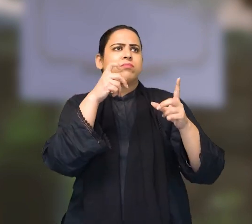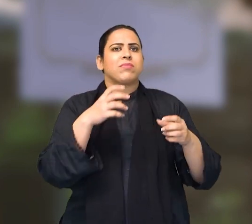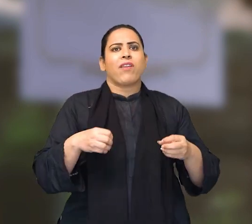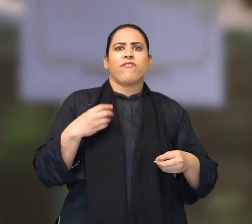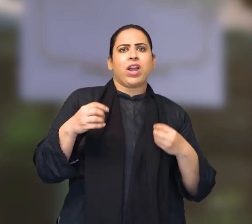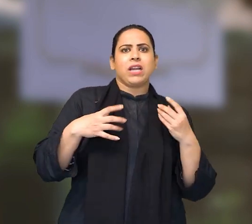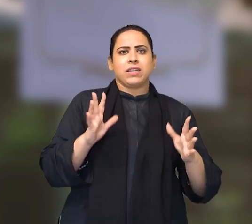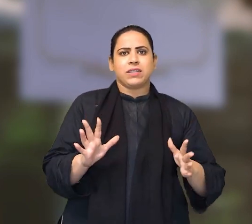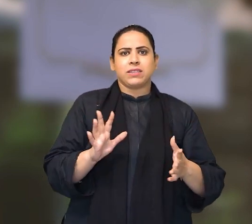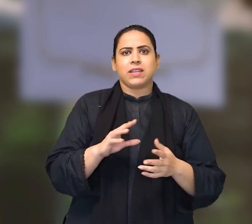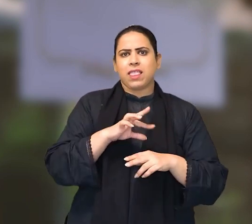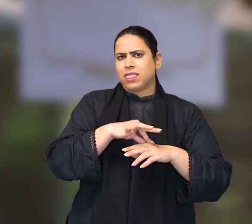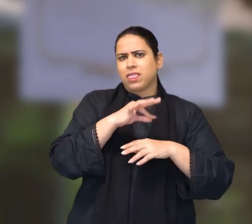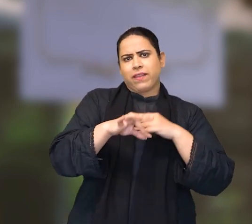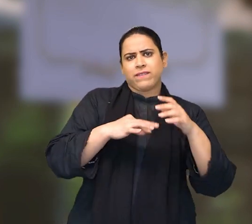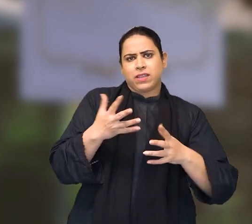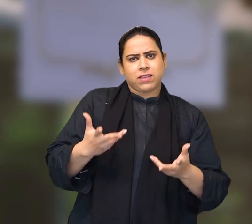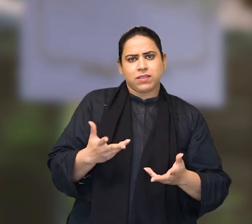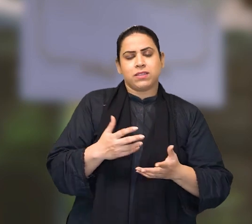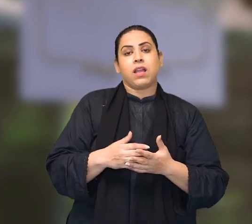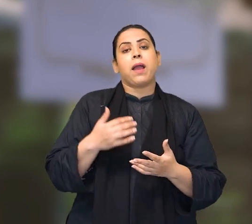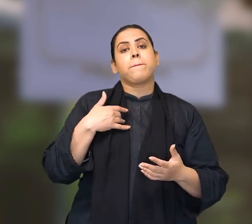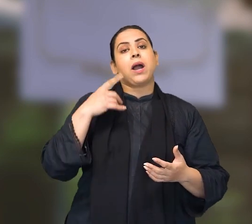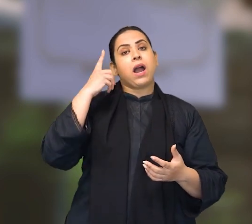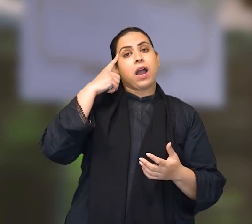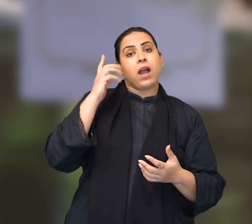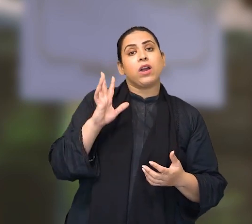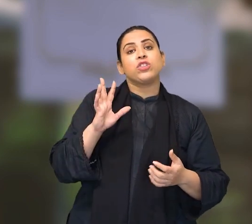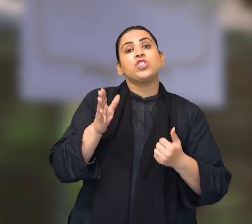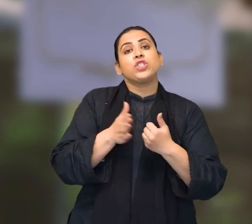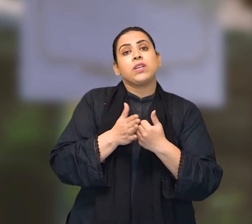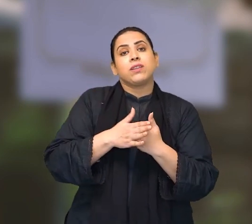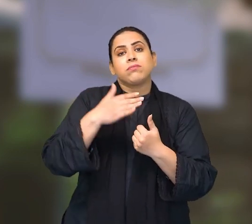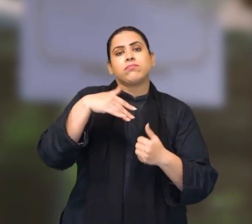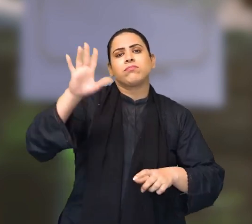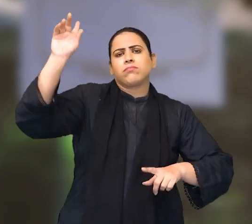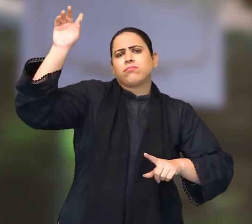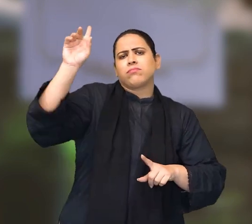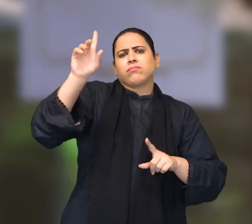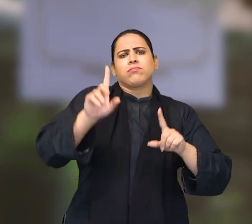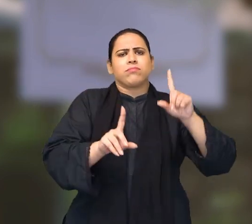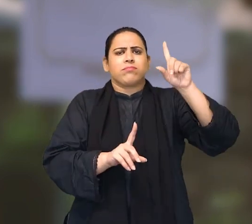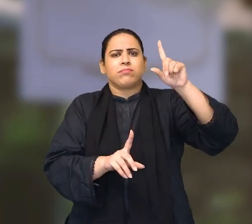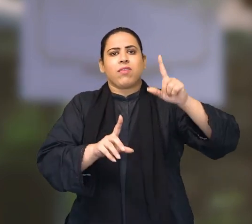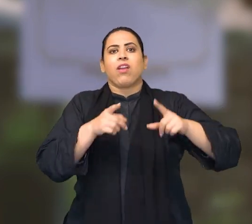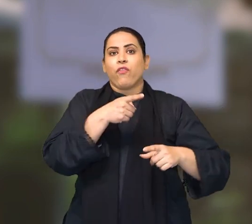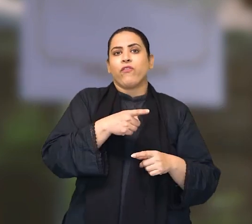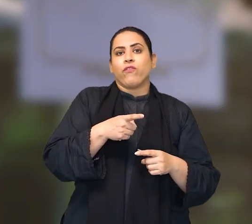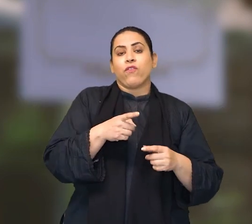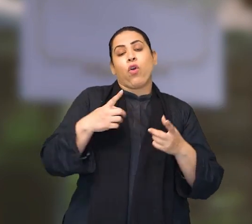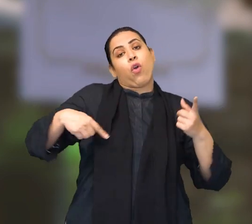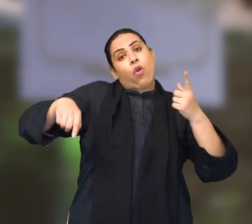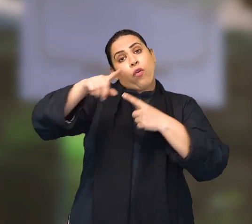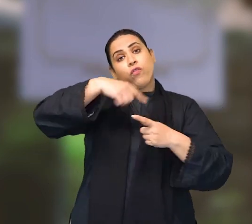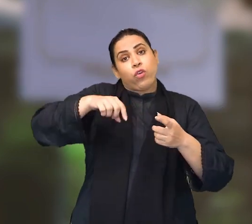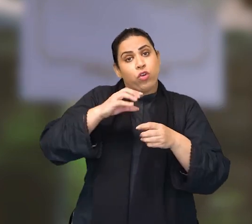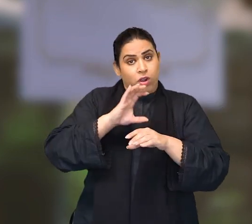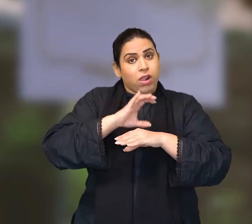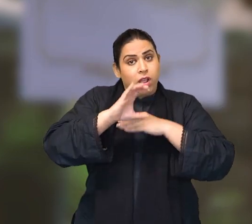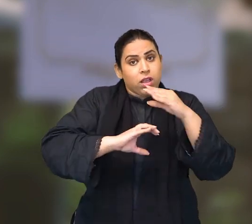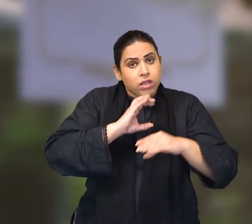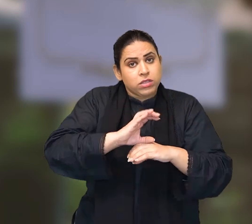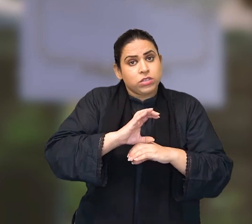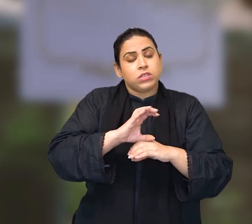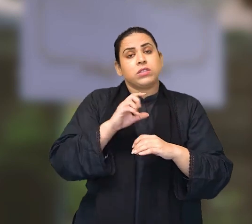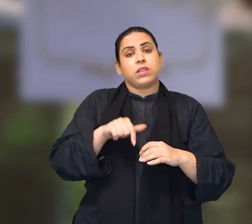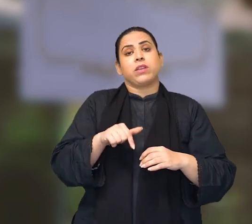कोई एग्जीबिशन हो रही है या कोई फेस्टिवल हो रहा है, कुछ तरह की चीज़ हो रही है. तो आई थिंक हमारा वो जो शादी पे जाके डांस करना, चीज़ें करना और वो